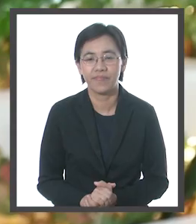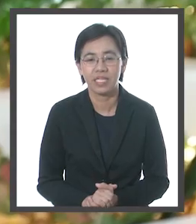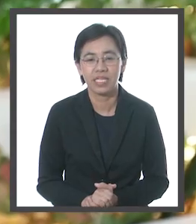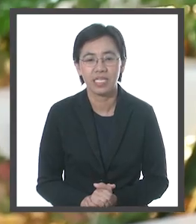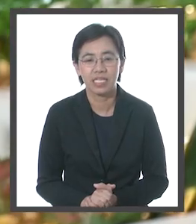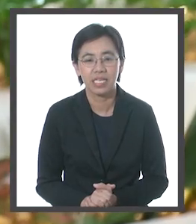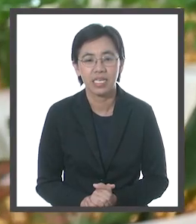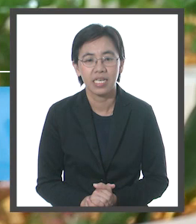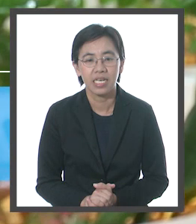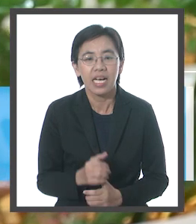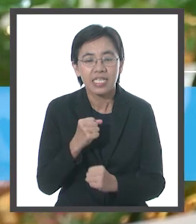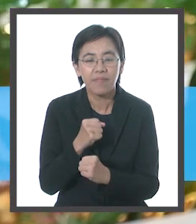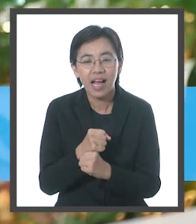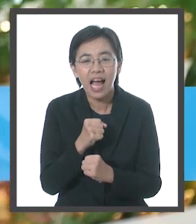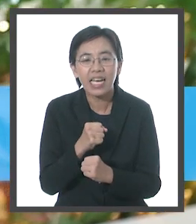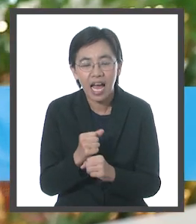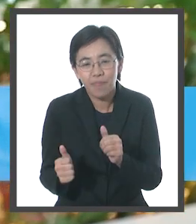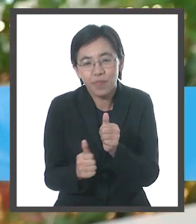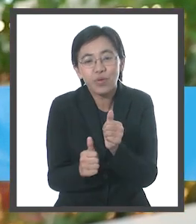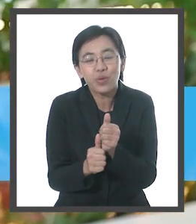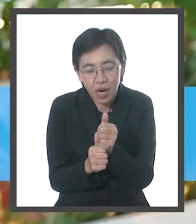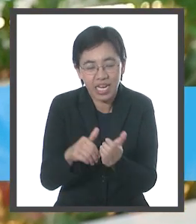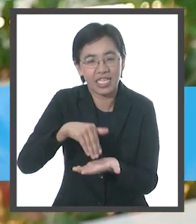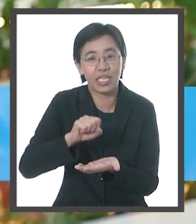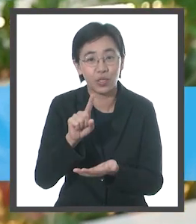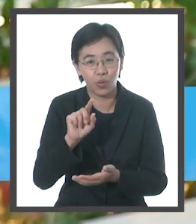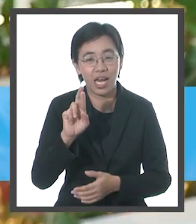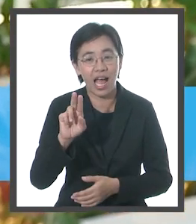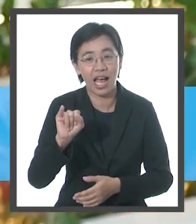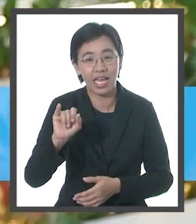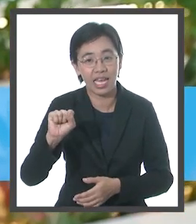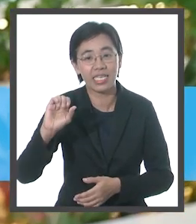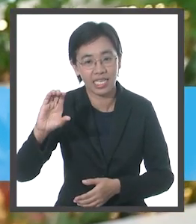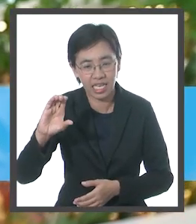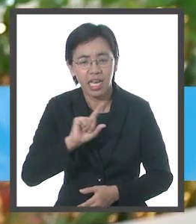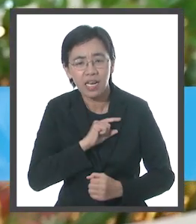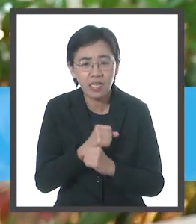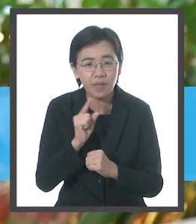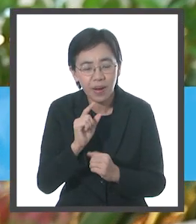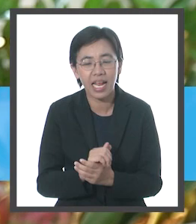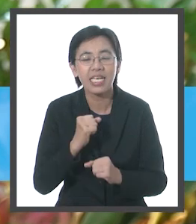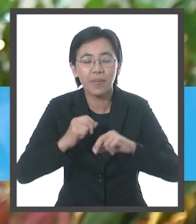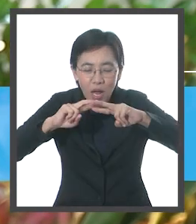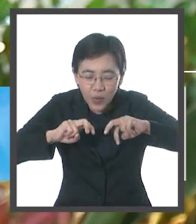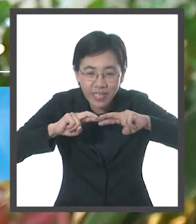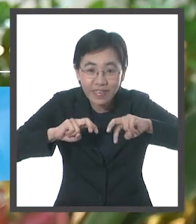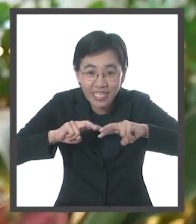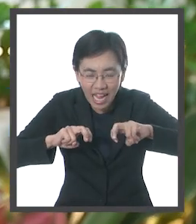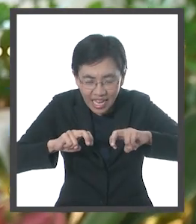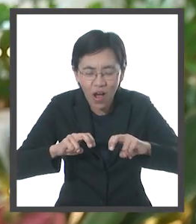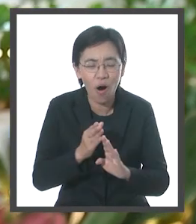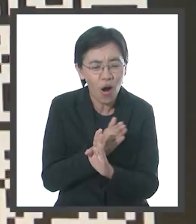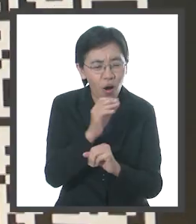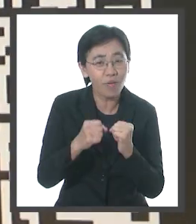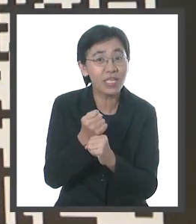จ้ำเป็นผู้ช่วยผู้อำนวยการอยู่ที่ศูนย์ของริสนี้ค่ะก็ทำหน้าที่ตั้งแต่ทำงานรีเสิร์ชตั้งแต่เกือบ12ปีที่